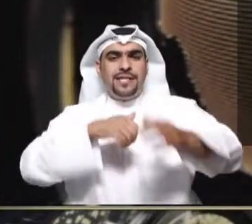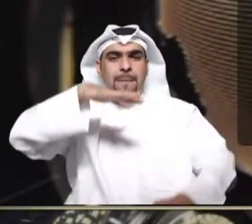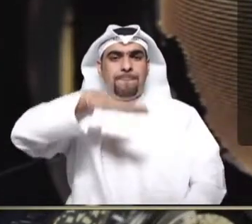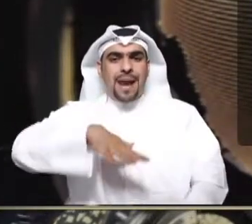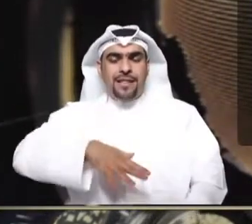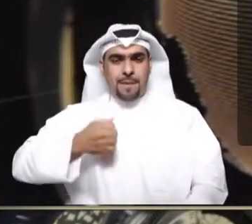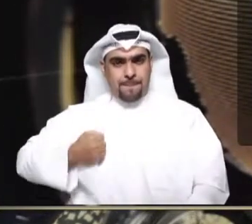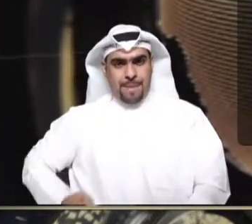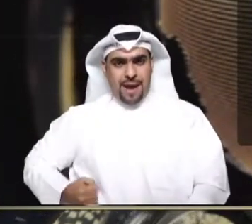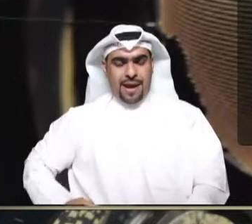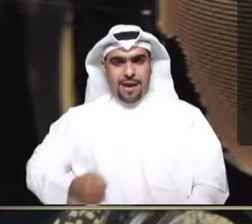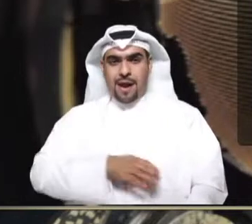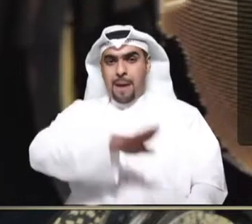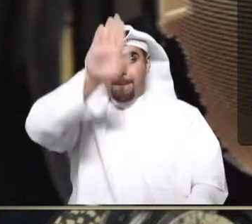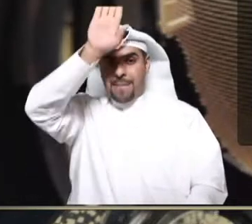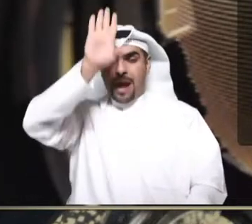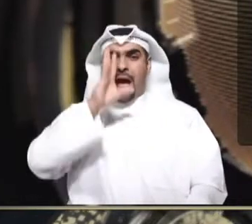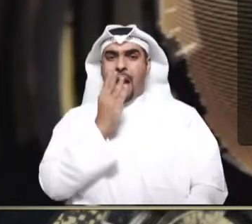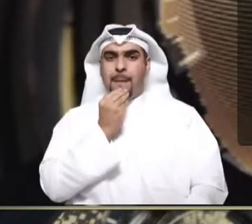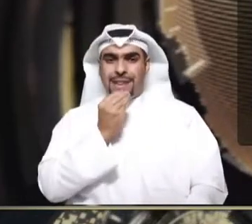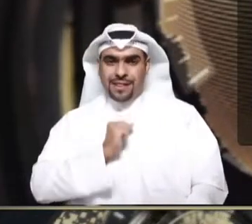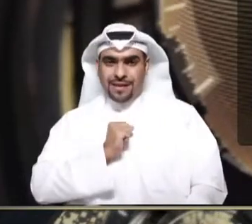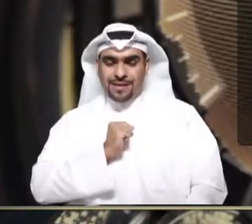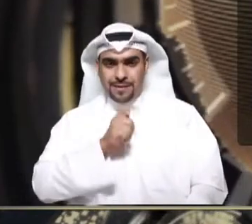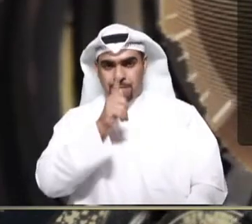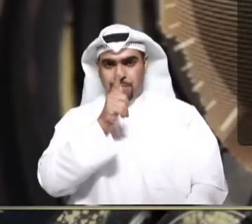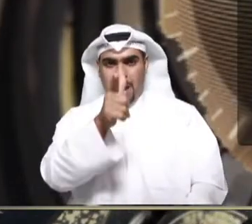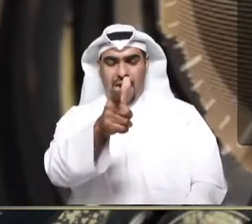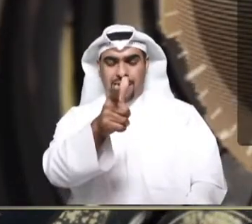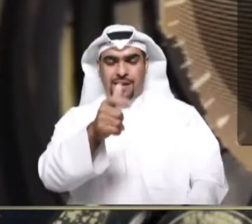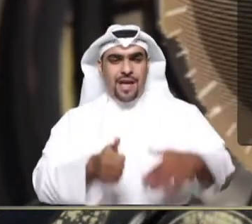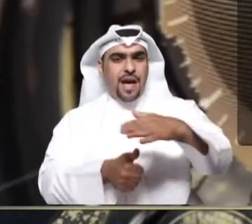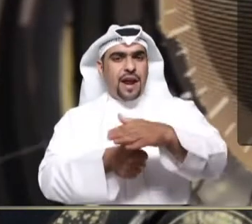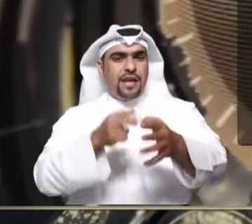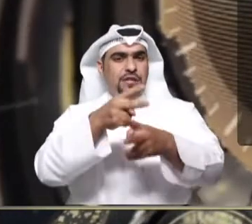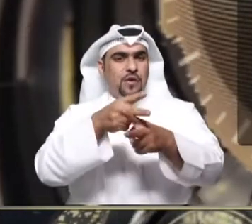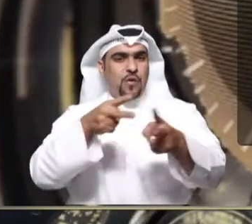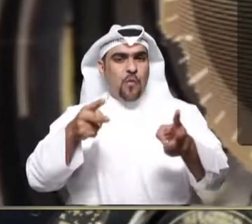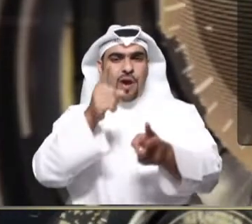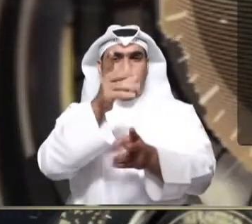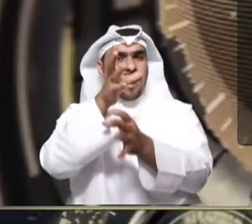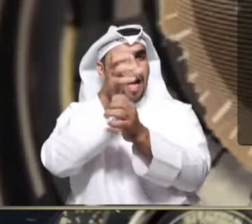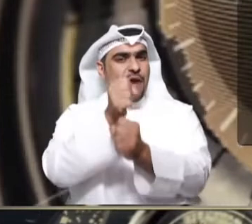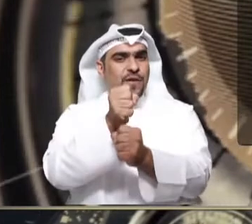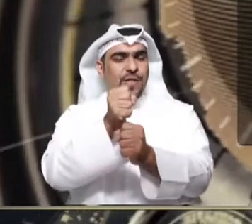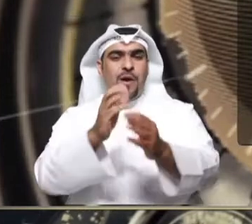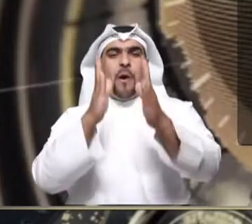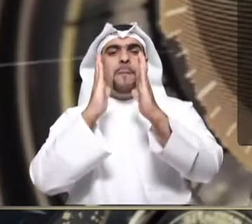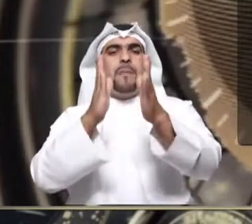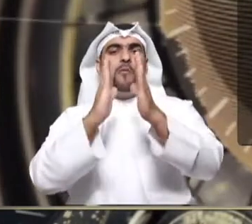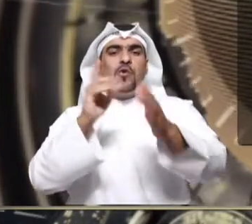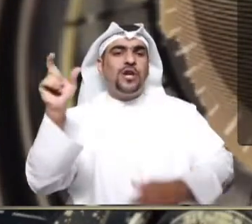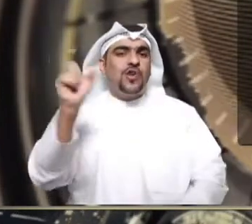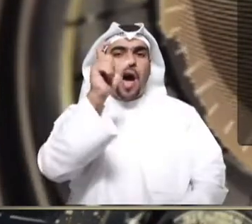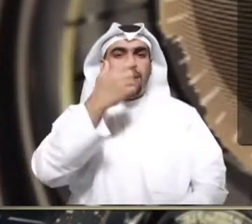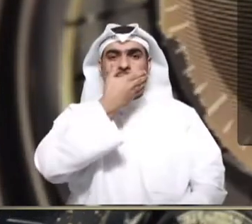اتصالا هاتفيا من أخيه صاحب الجلالة الملك حمد بن عيسى بن سلمان الخليفة ملك